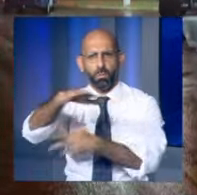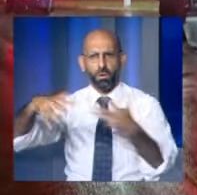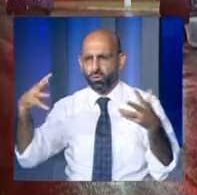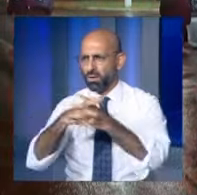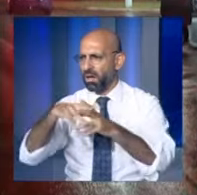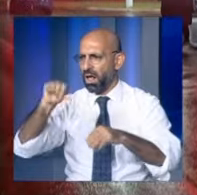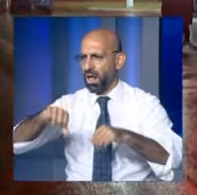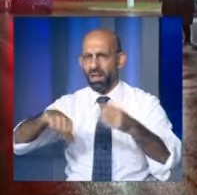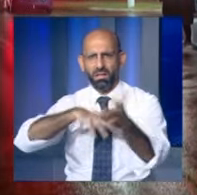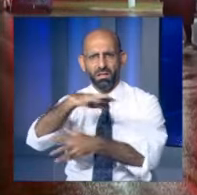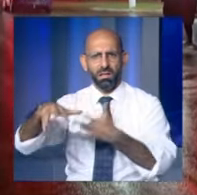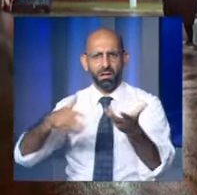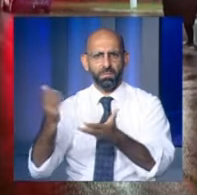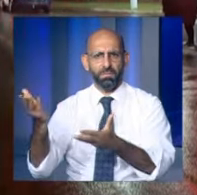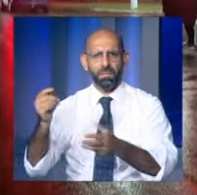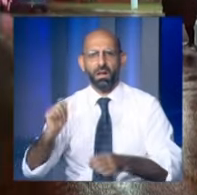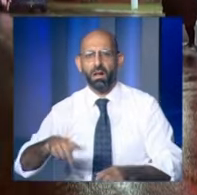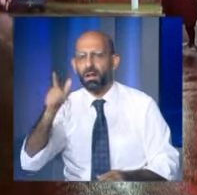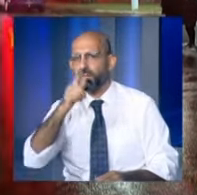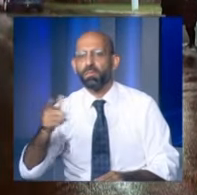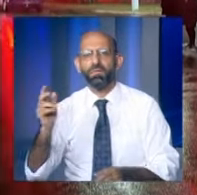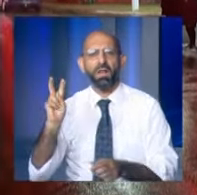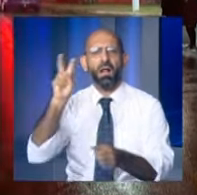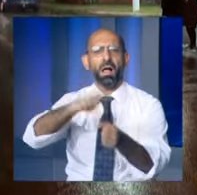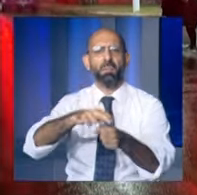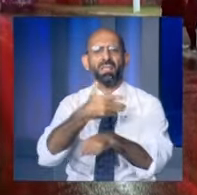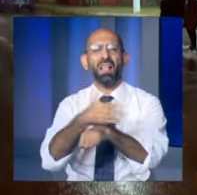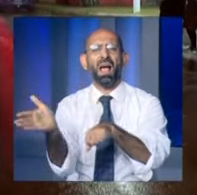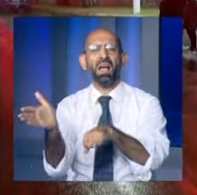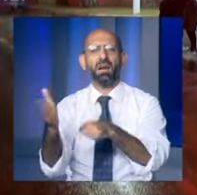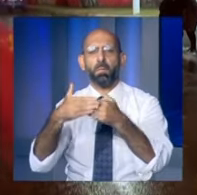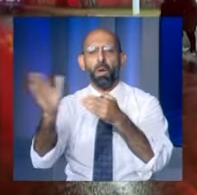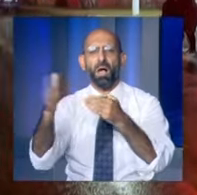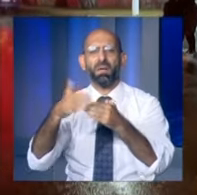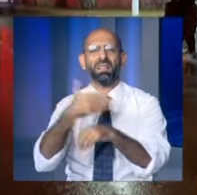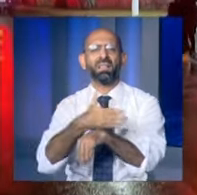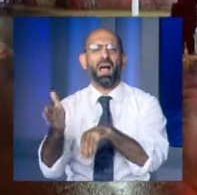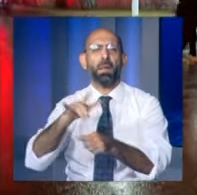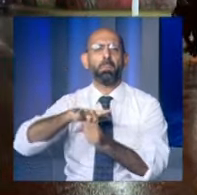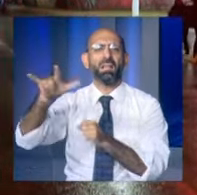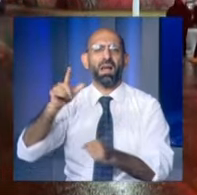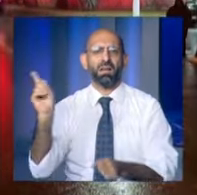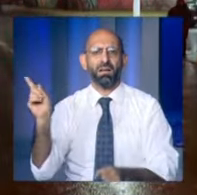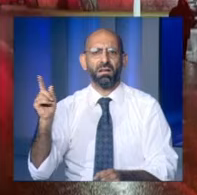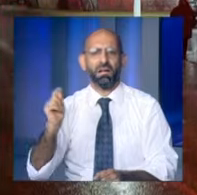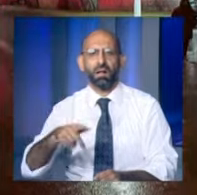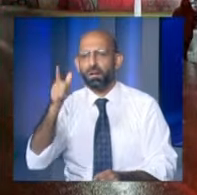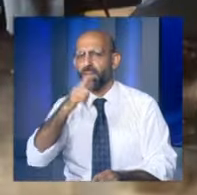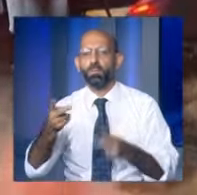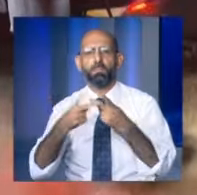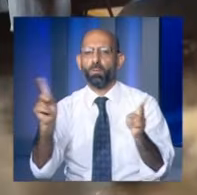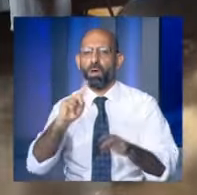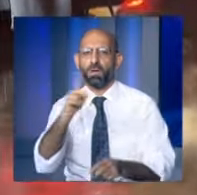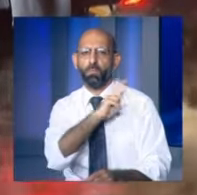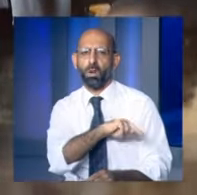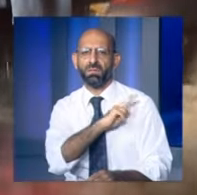يصعدوا على الطائرة لأنهم خلطوا بين شركات الطيران. ولقد وصل هؤلاء الركاب متأخرين إلى بوابة العبور